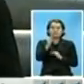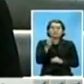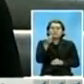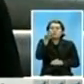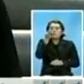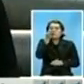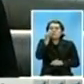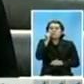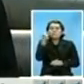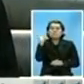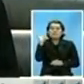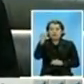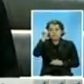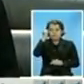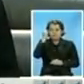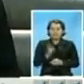นะครับ